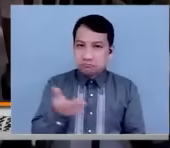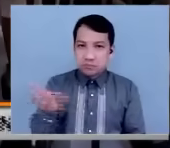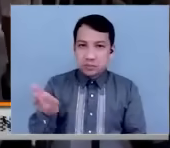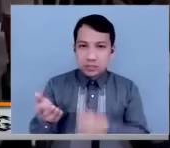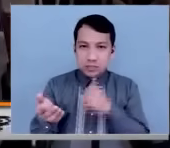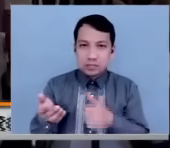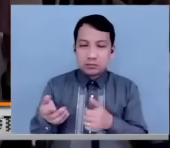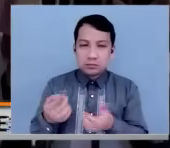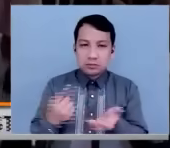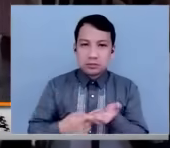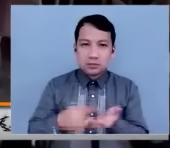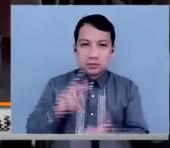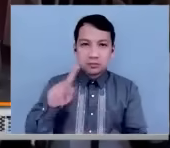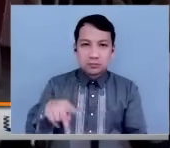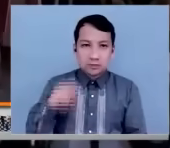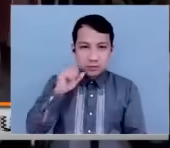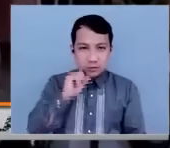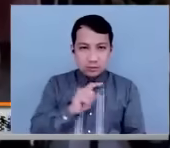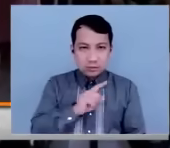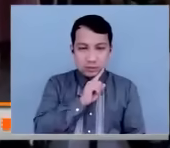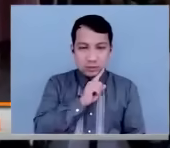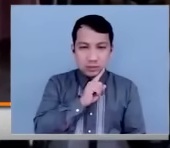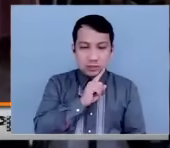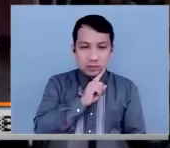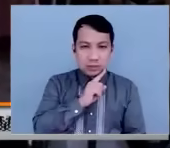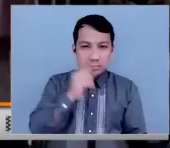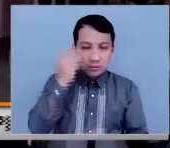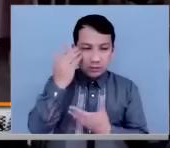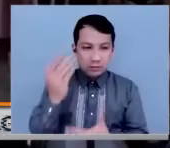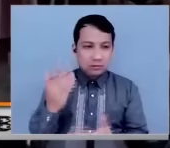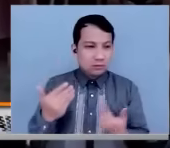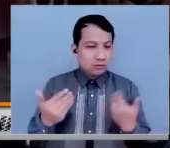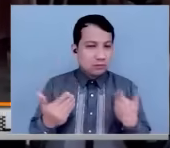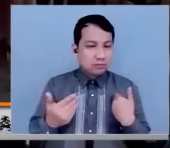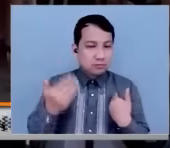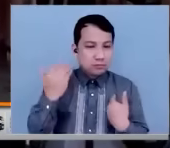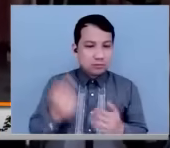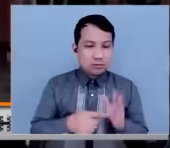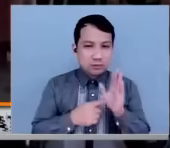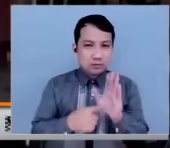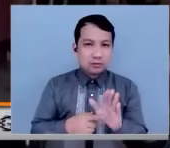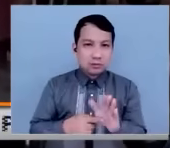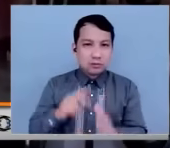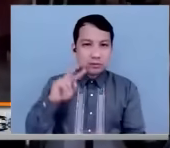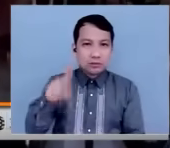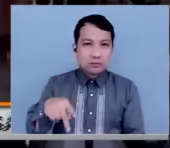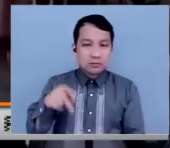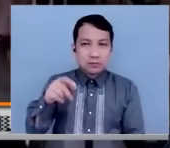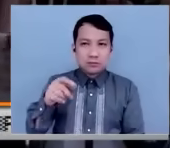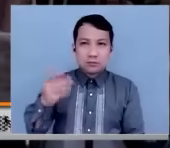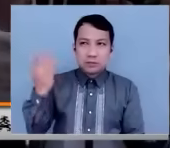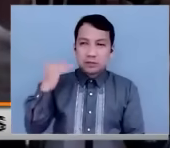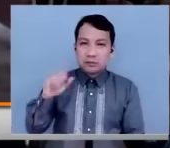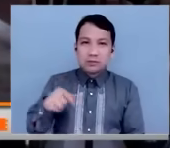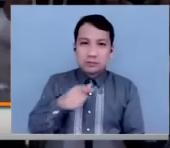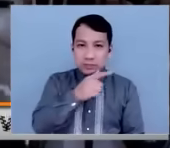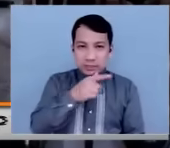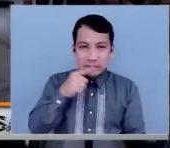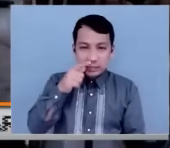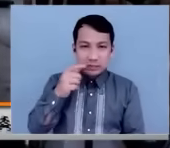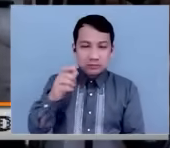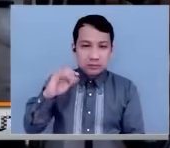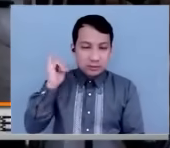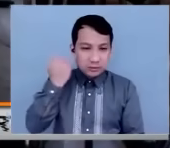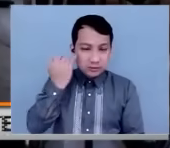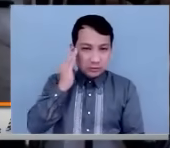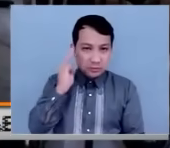Vice President Sarah Duterte samantala hindi rin nagpakita mga dating Vi presidente na sina Len Robredo at Je marinay dito sa